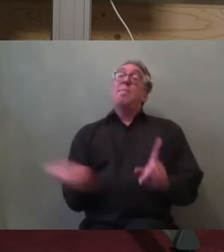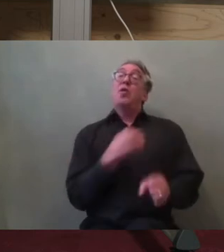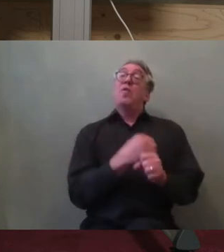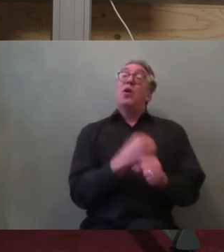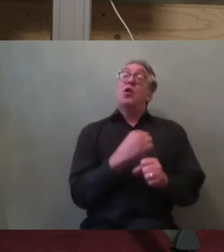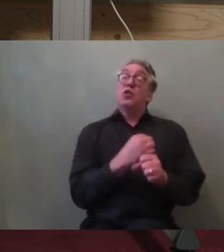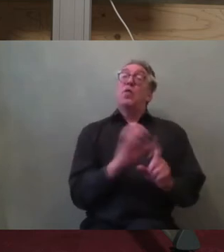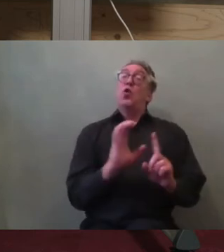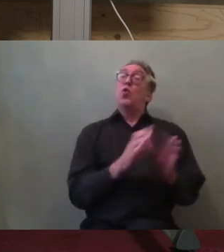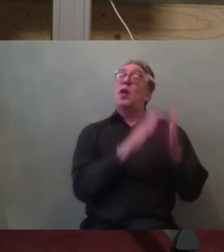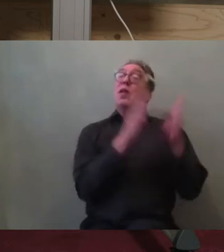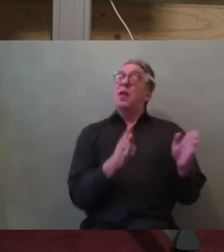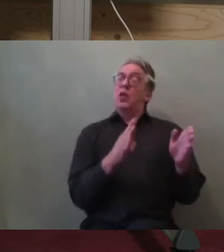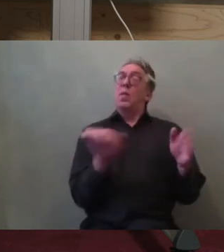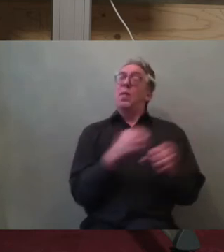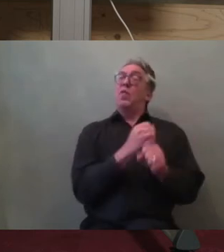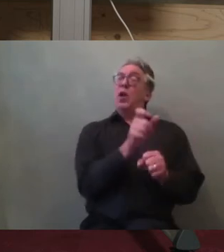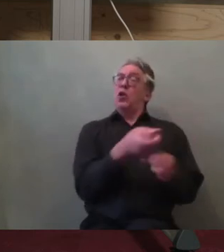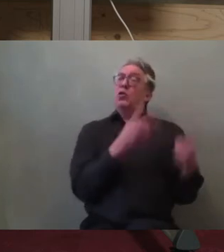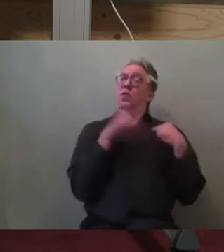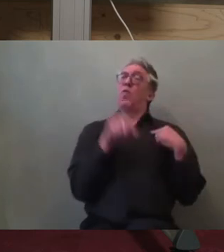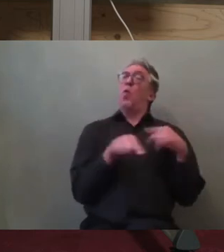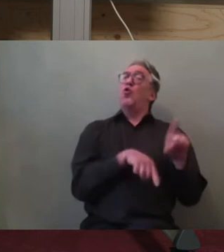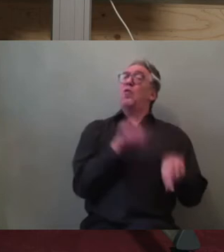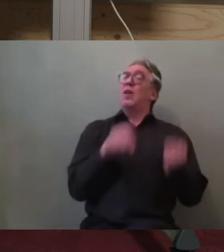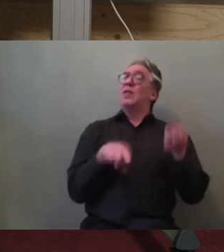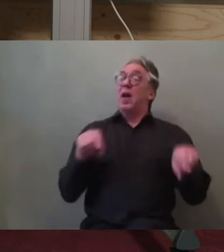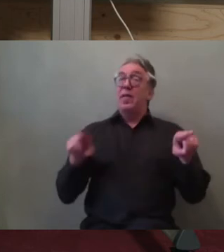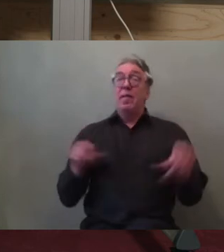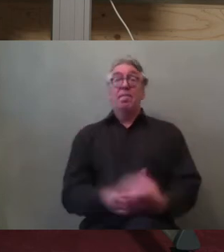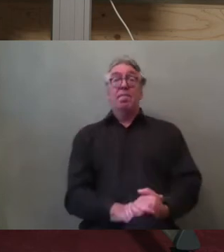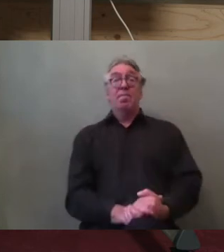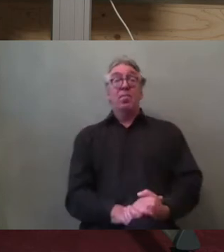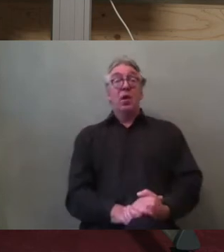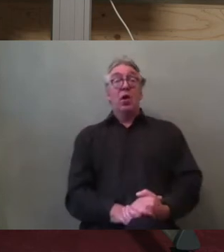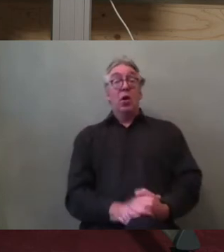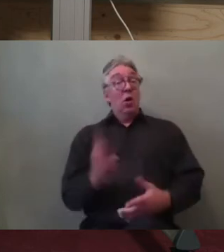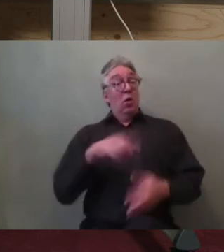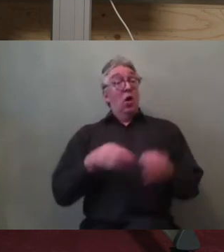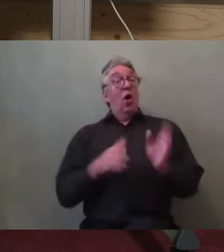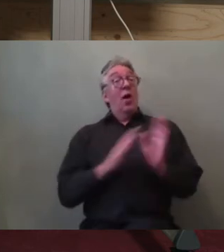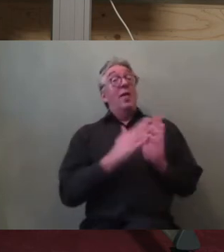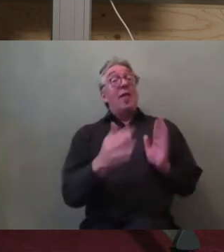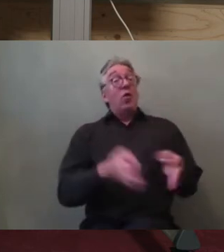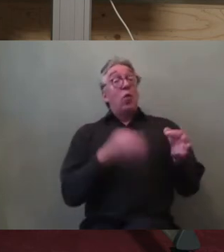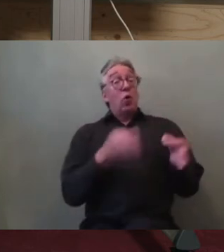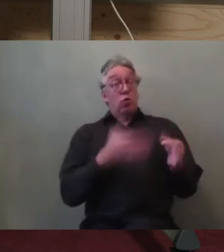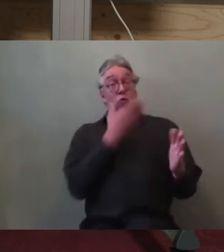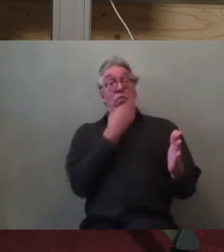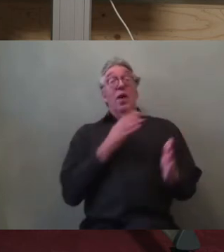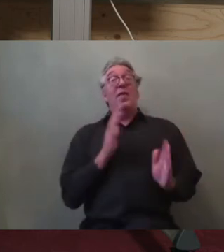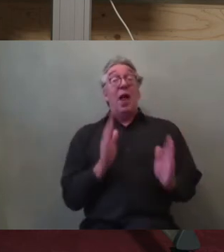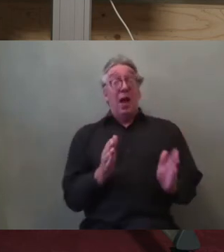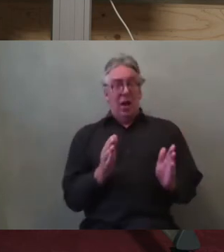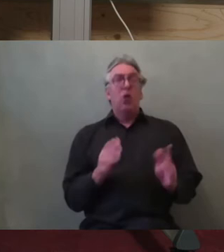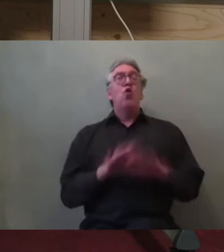instellingen. Een belangrijke bevinding uit het literatuuronderzoek eigenlijk al, was dat er veel te vinden